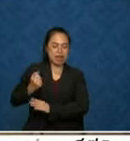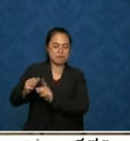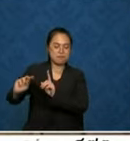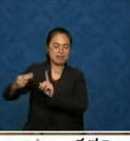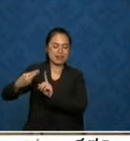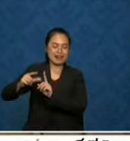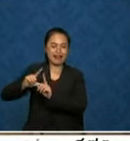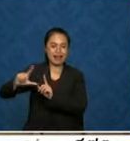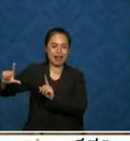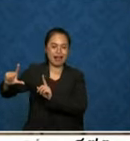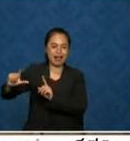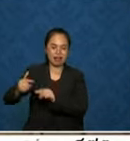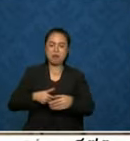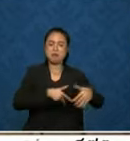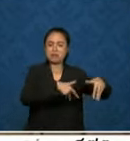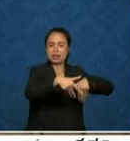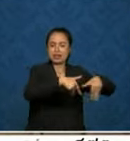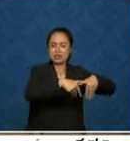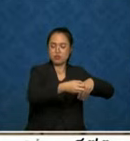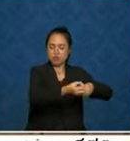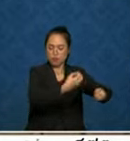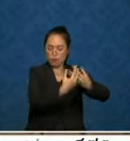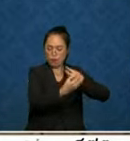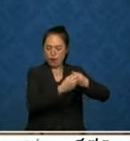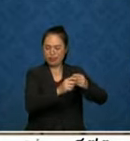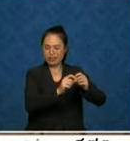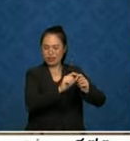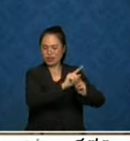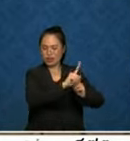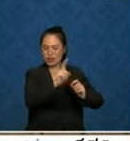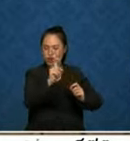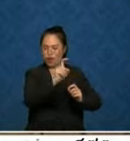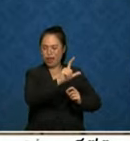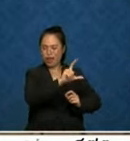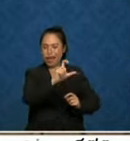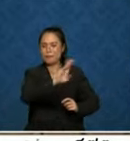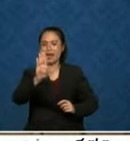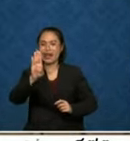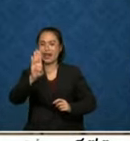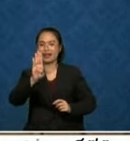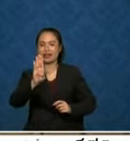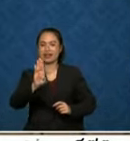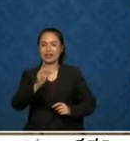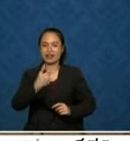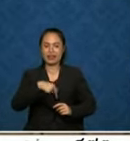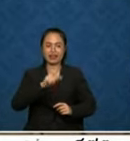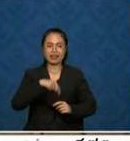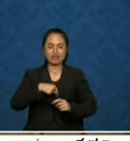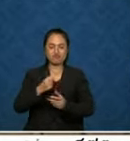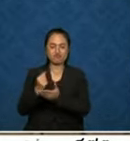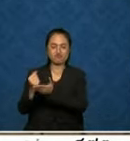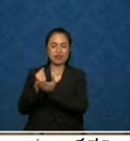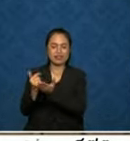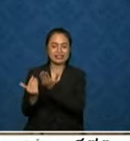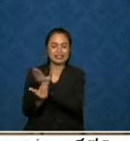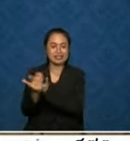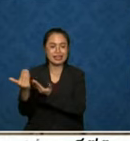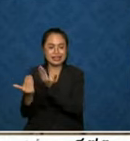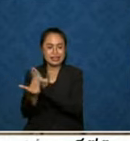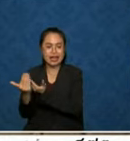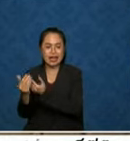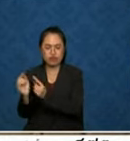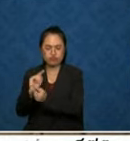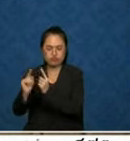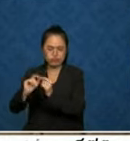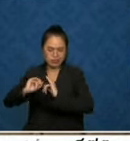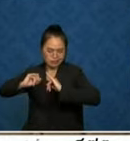อาจจะมาร้องเรียนว่าเสียหายเนี่ยประมาณ100ล้านบาทนะครับนักร้องเนี่ยจะเป็นคนคอยเจรจาให้เจรจากับบ